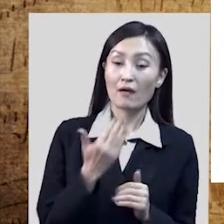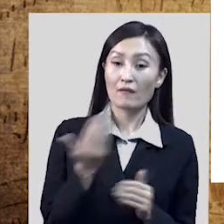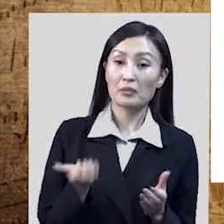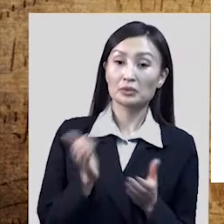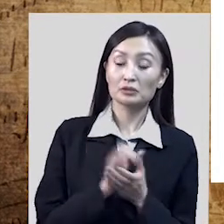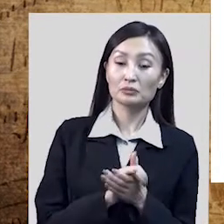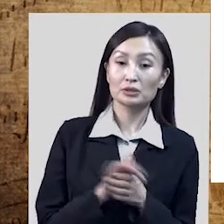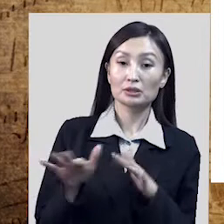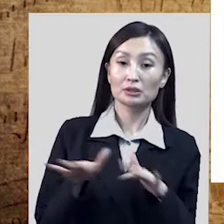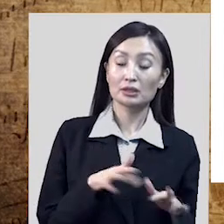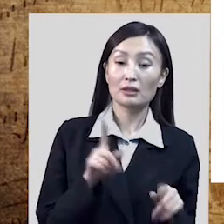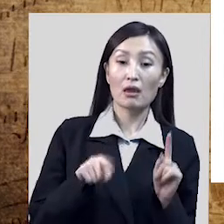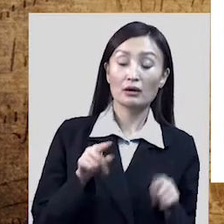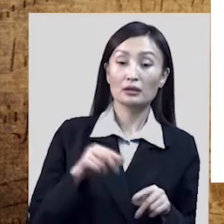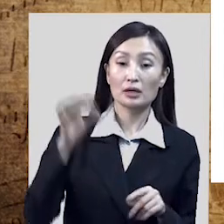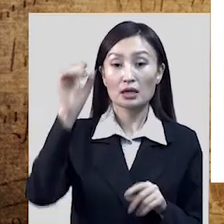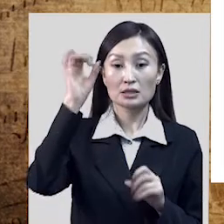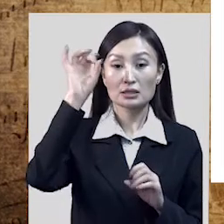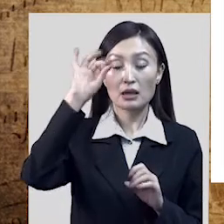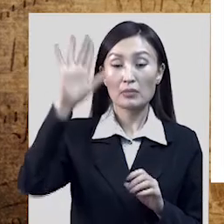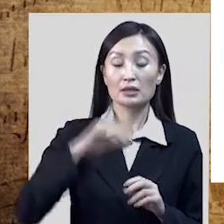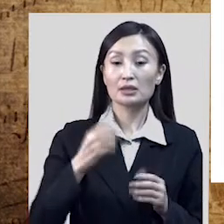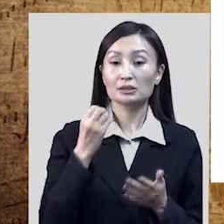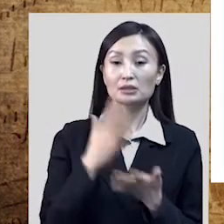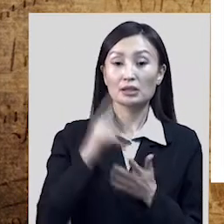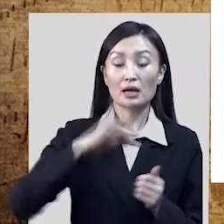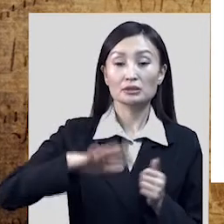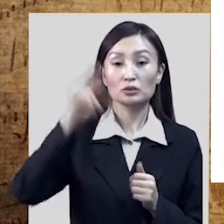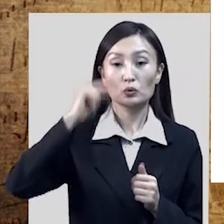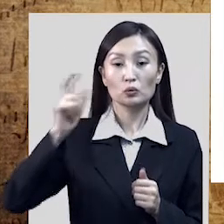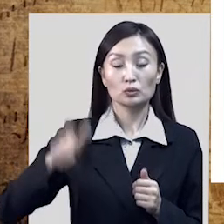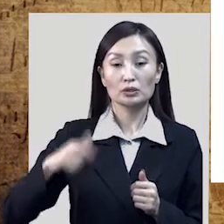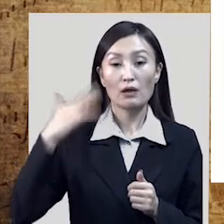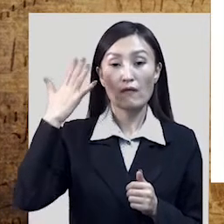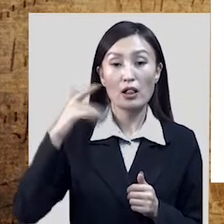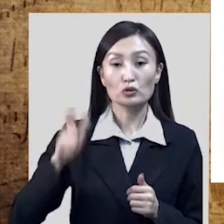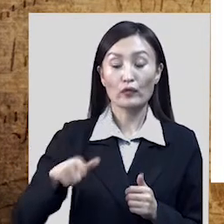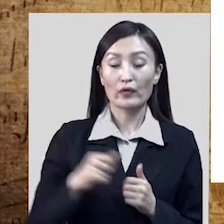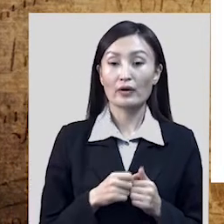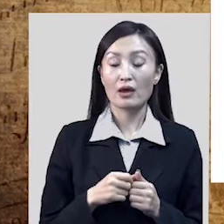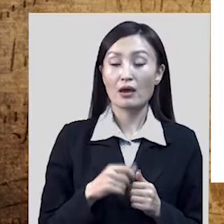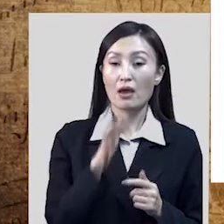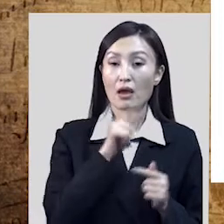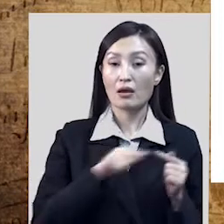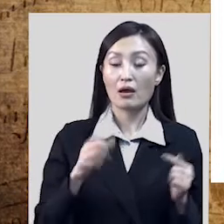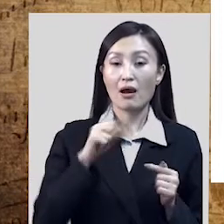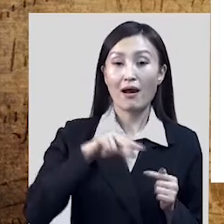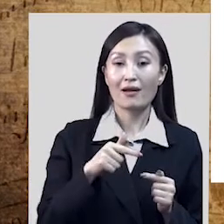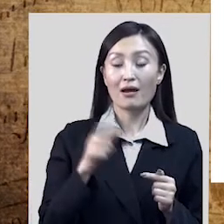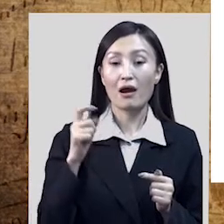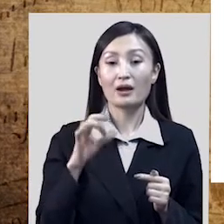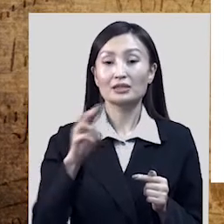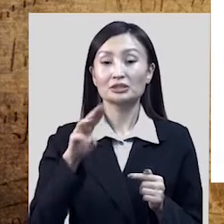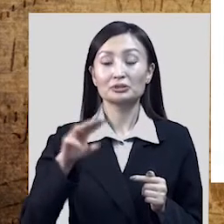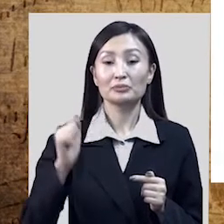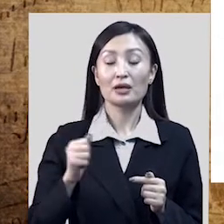познакомитесь деятельности некоторых знаменитых центральноазиатских ученых мыслителей и философов эпоха аль-хорезми это